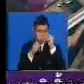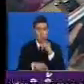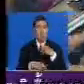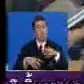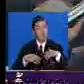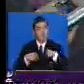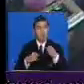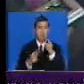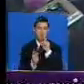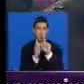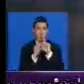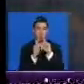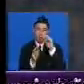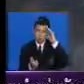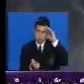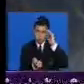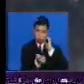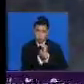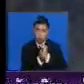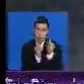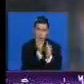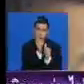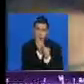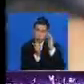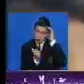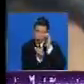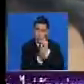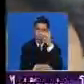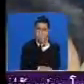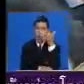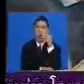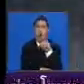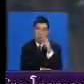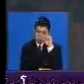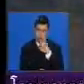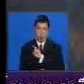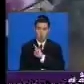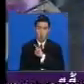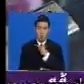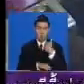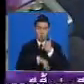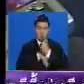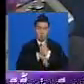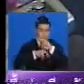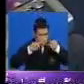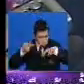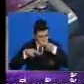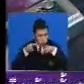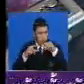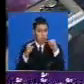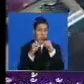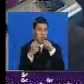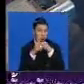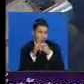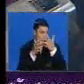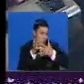ได้พูดคุยกับพลตำรวจเอกธานีสมบูรณ์ทรัพย์รองผู้บัญชาการตำรวจแห่งชาติในฐานะหัวหน้าชุดคลี่คลายคดีถึงปัญหาและอุปสรรคในการทำ